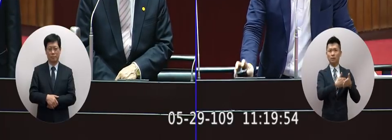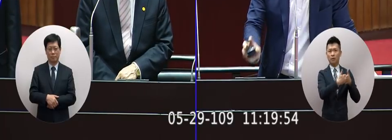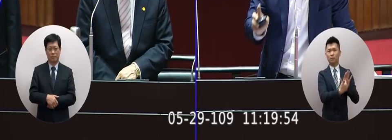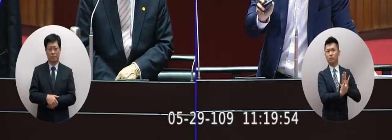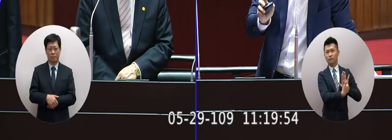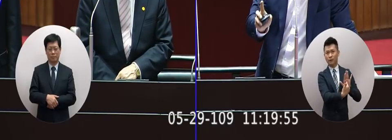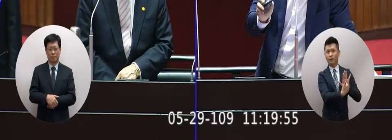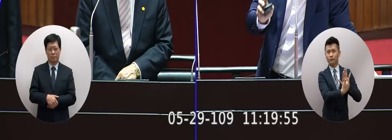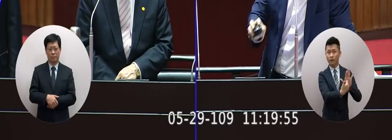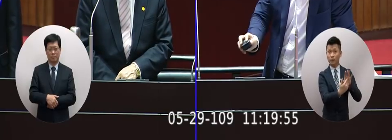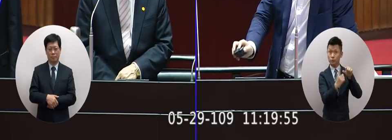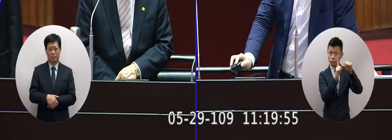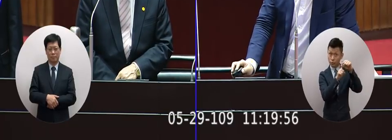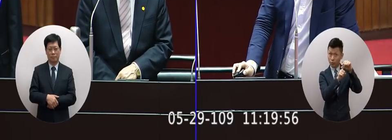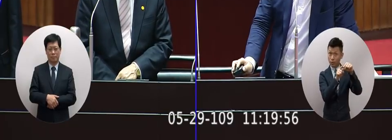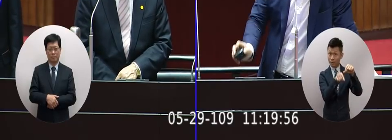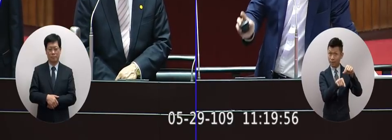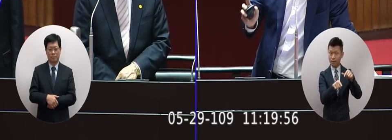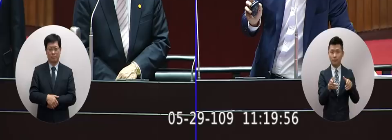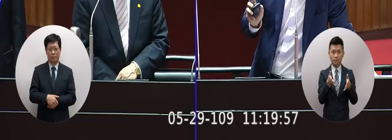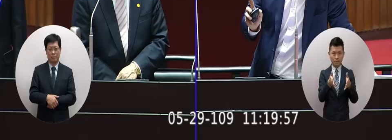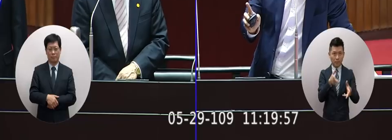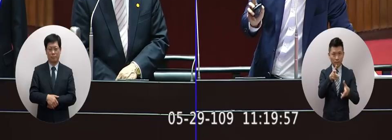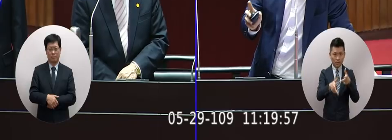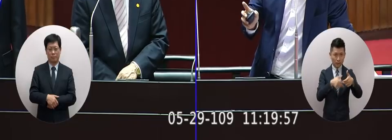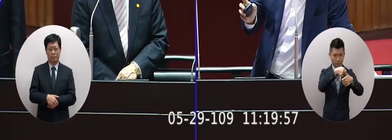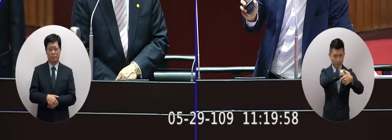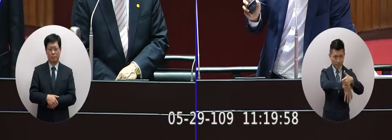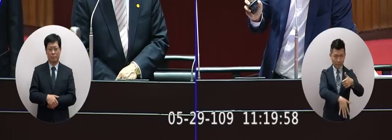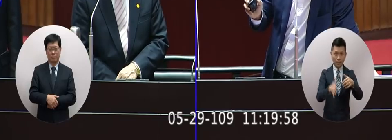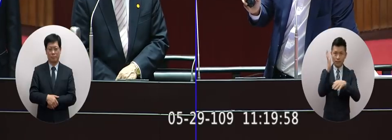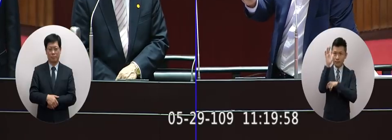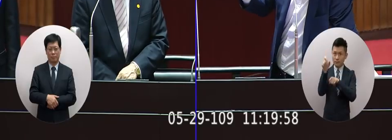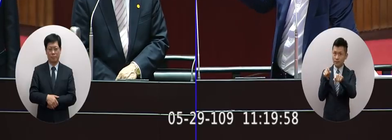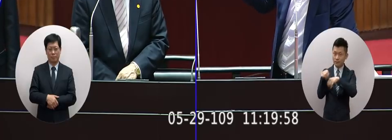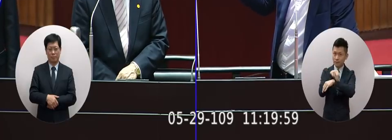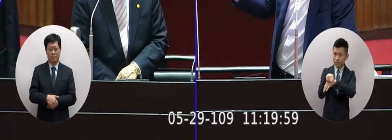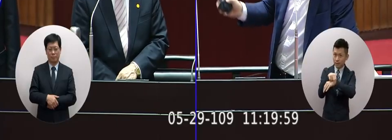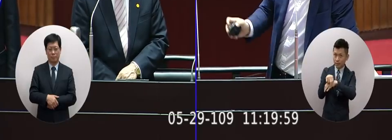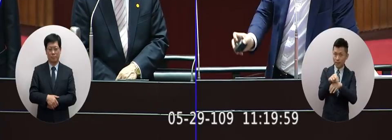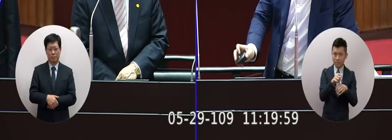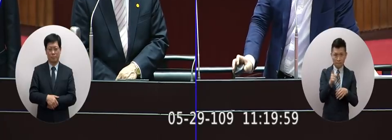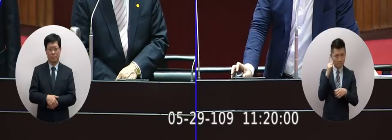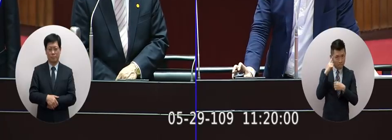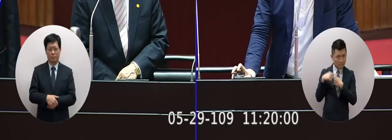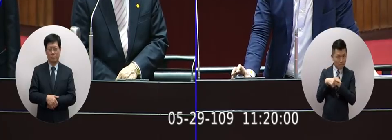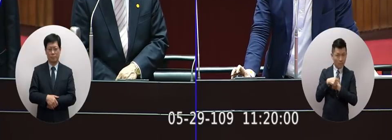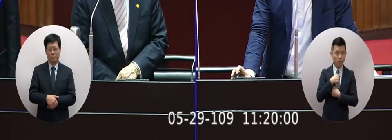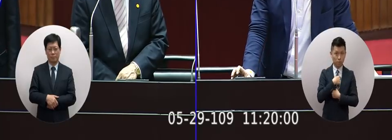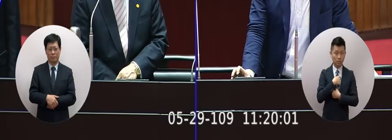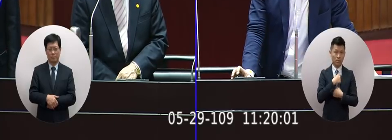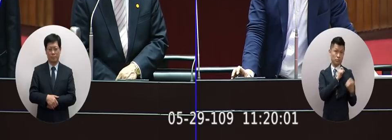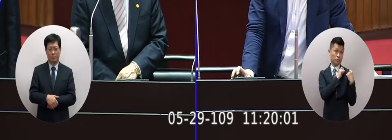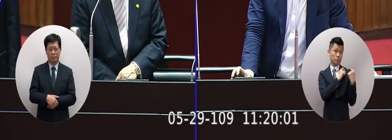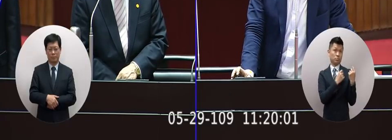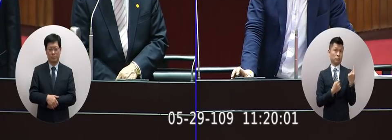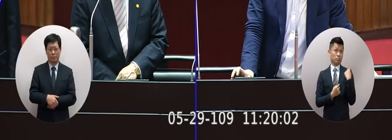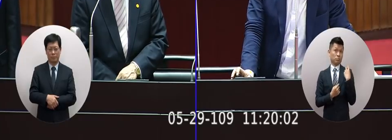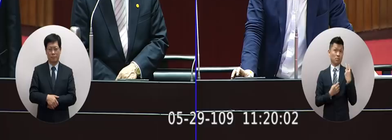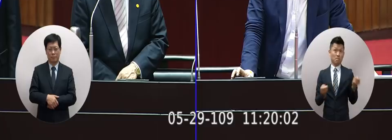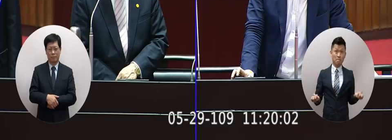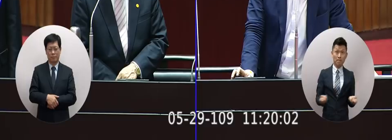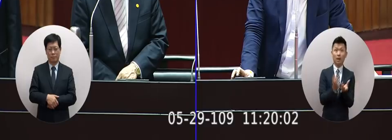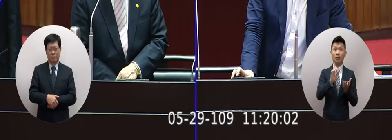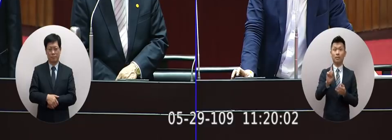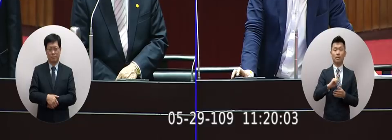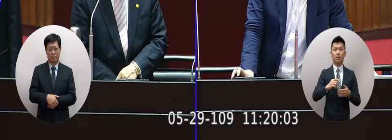论的议题，咱为产业面来设立，啊，咱为政策面、政治面来设立，包括这两天发生的代志吼，因为全